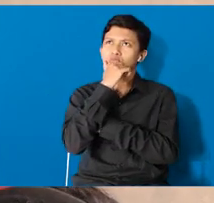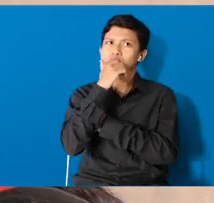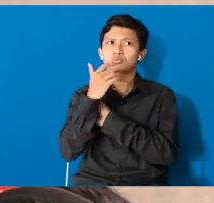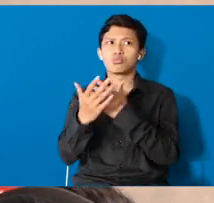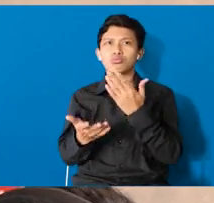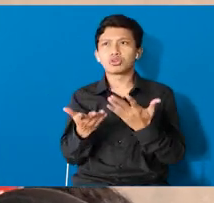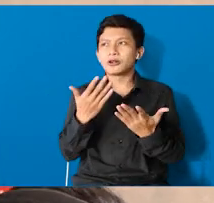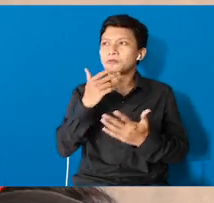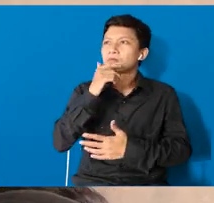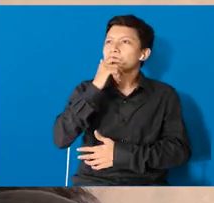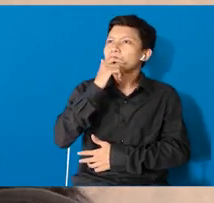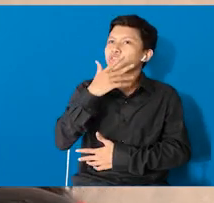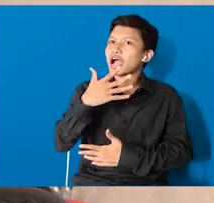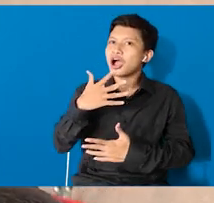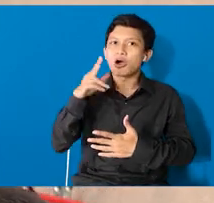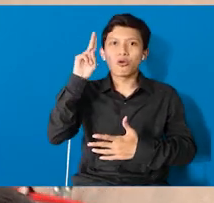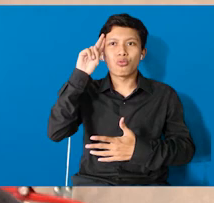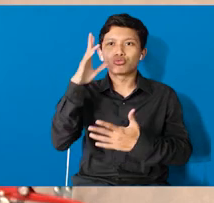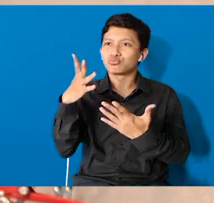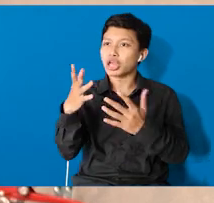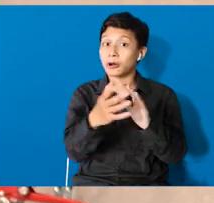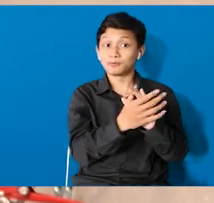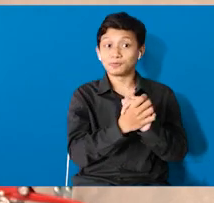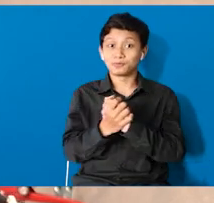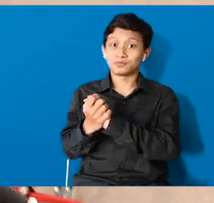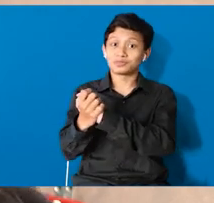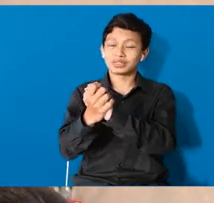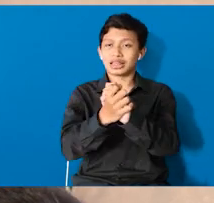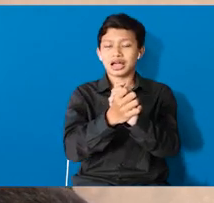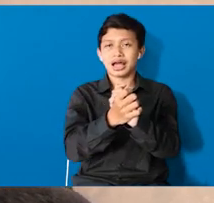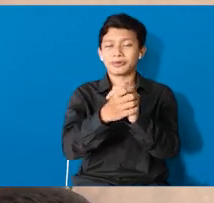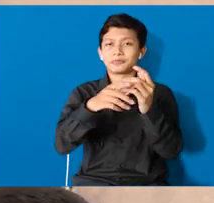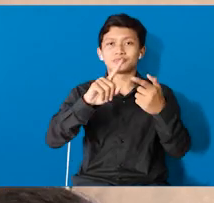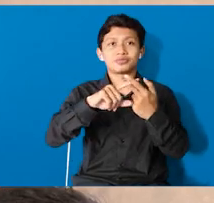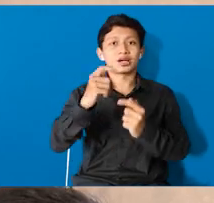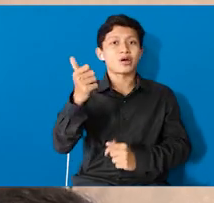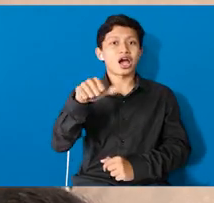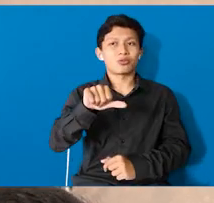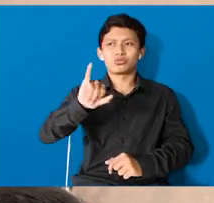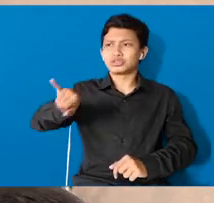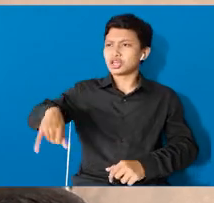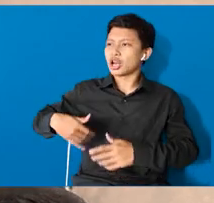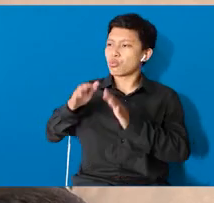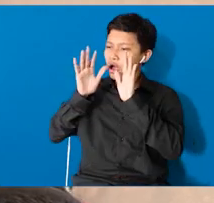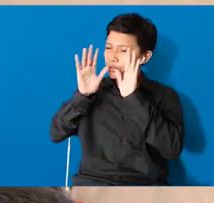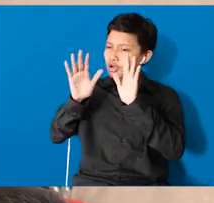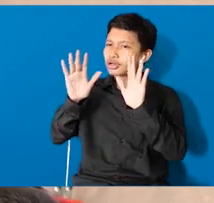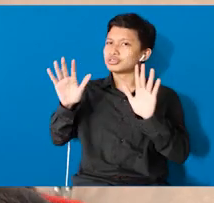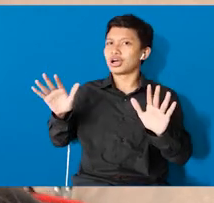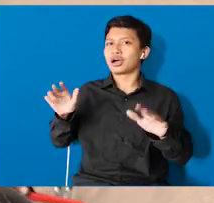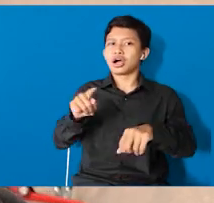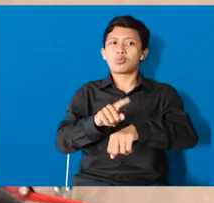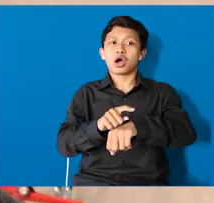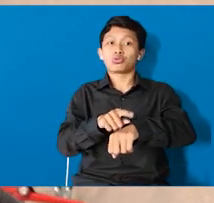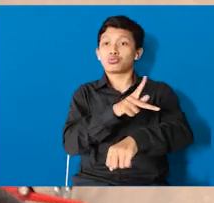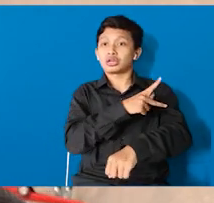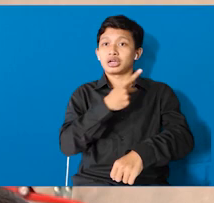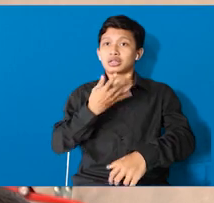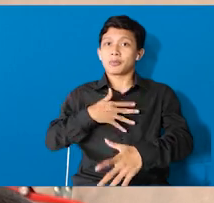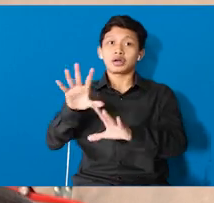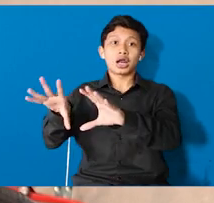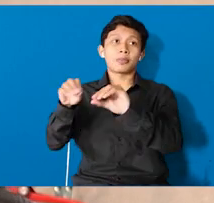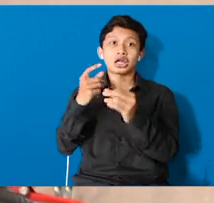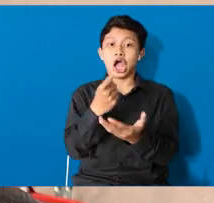katanya sarangio untuk para disabilitas ya. Jadi luar biasa, Bu. Saat kami mendapatkan